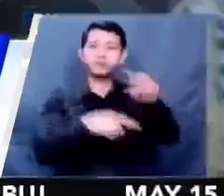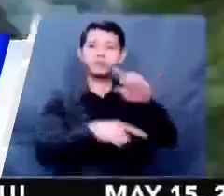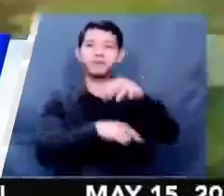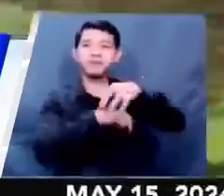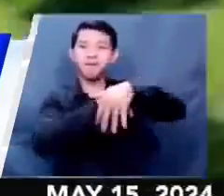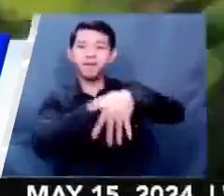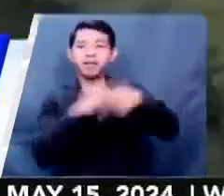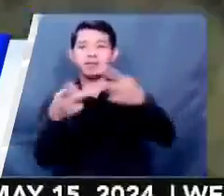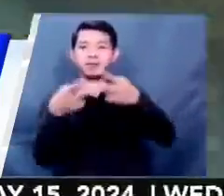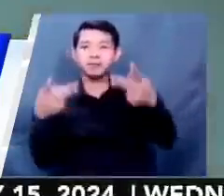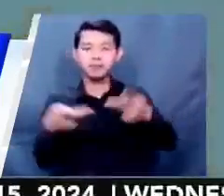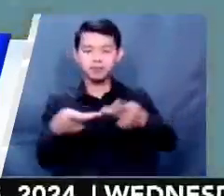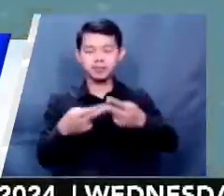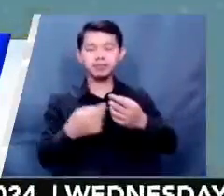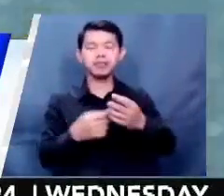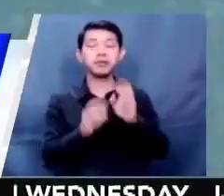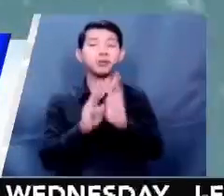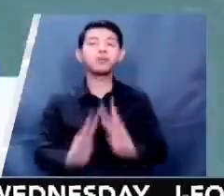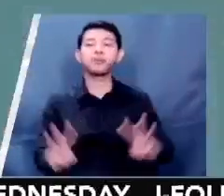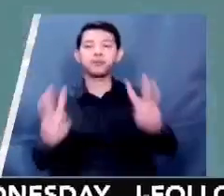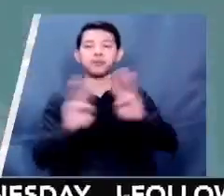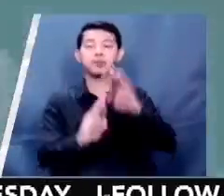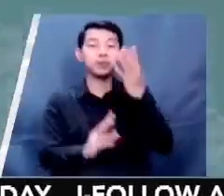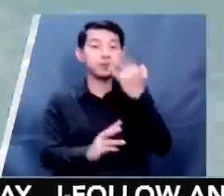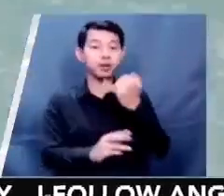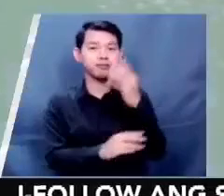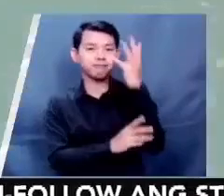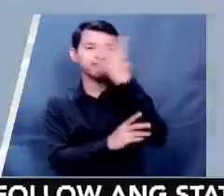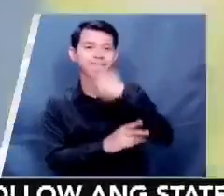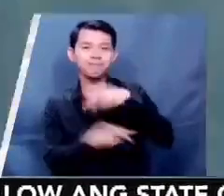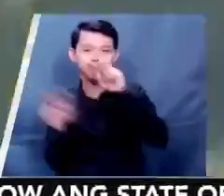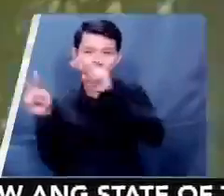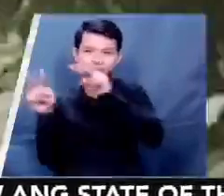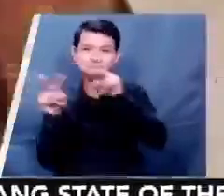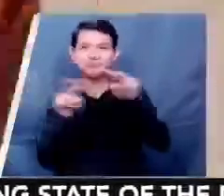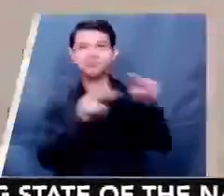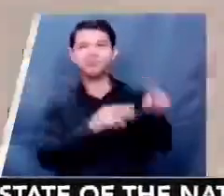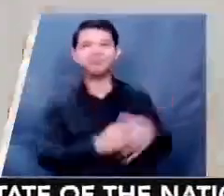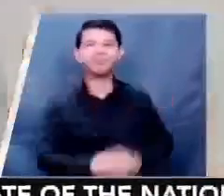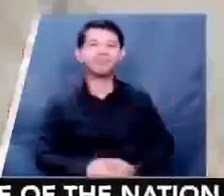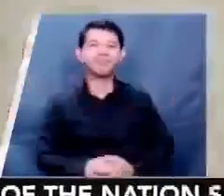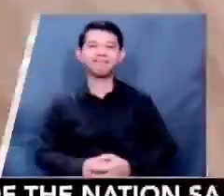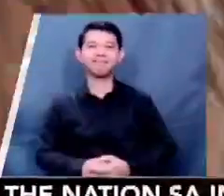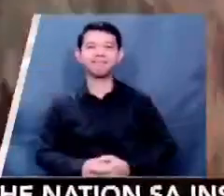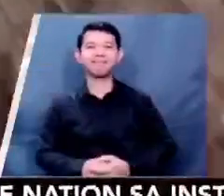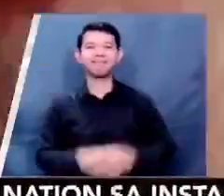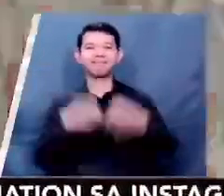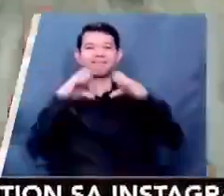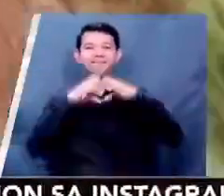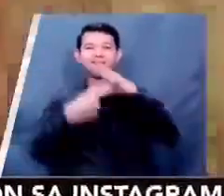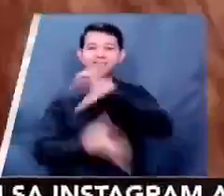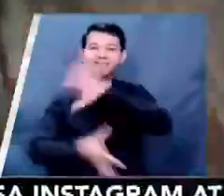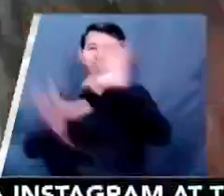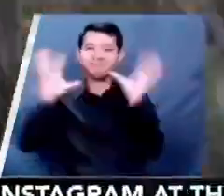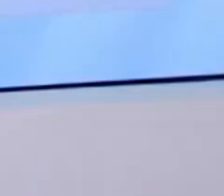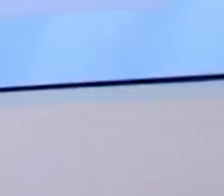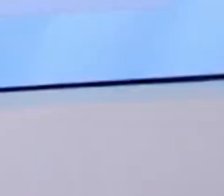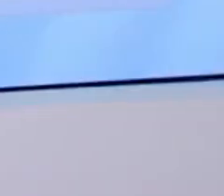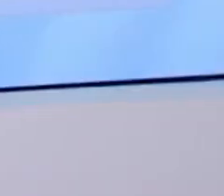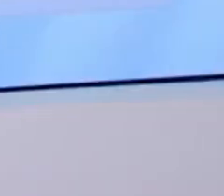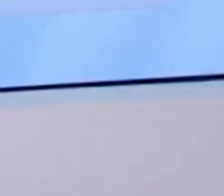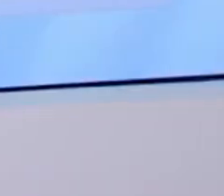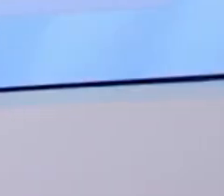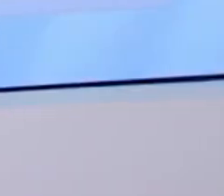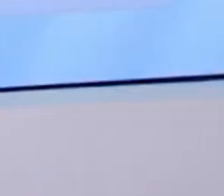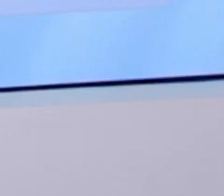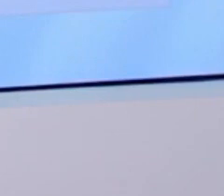sulit naman daw dahil sa ganda ng iyong madadatnan. Ian Cruz nagbabalita para sa GMA Integrated News.